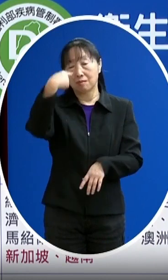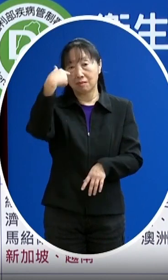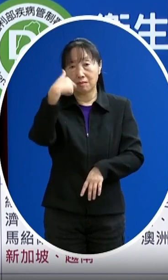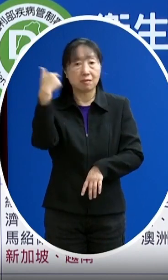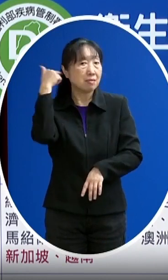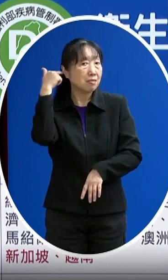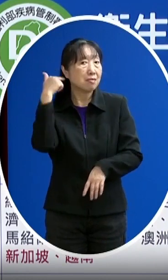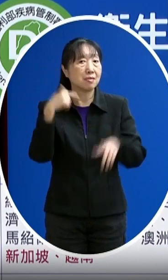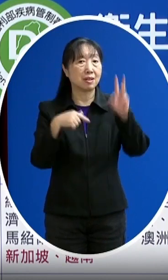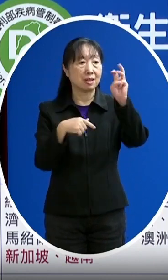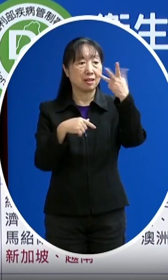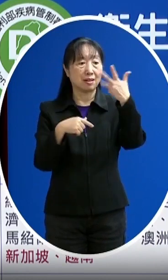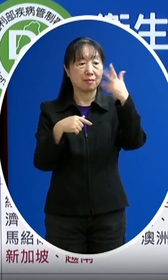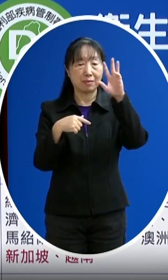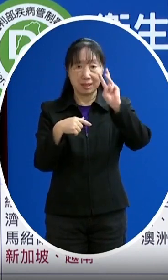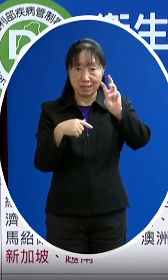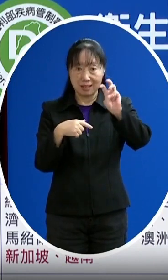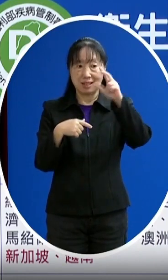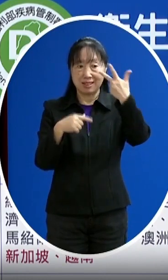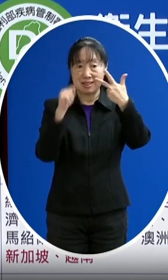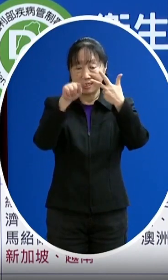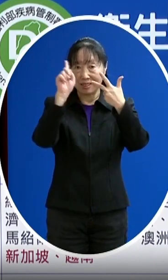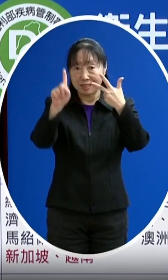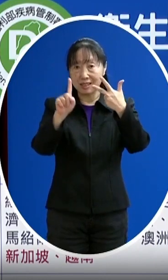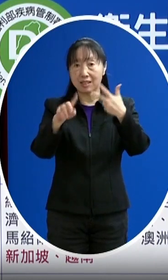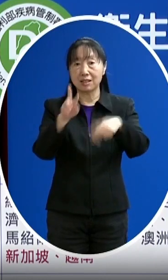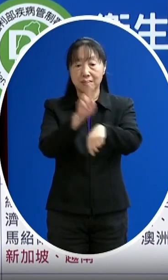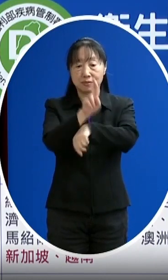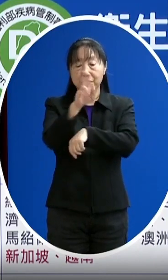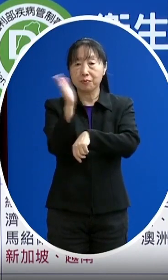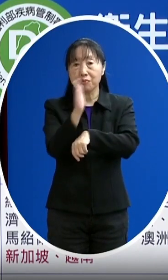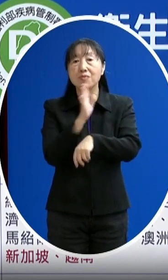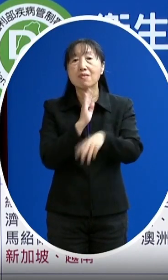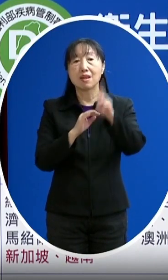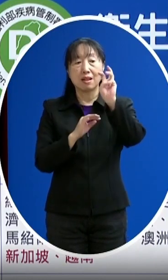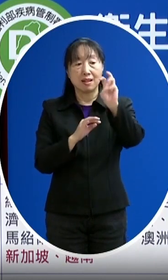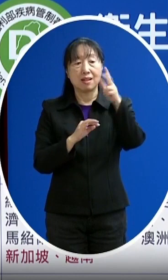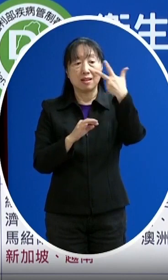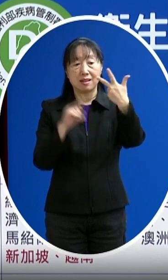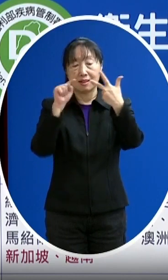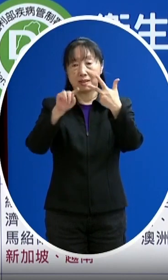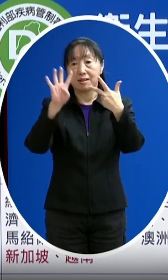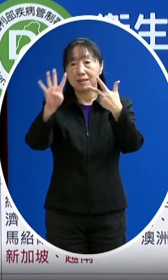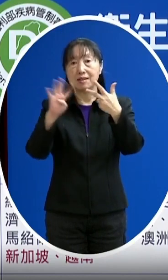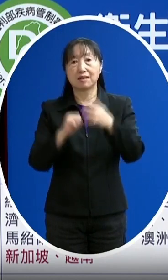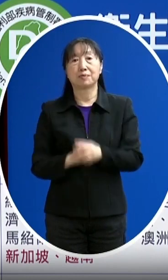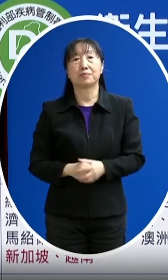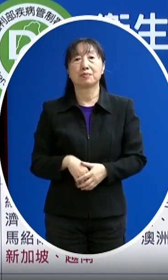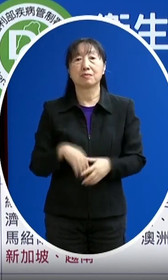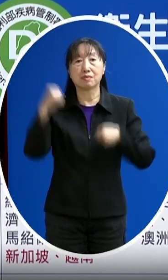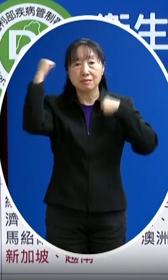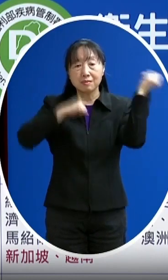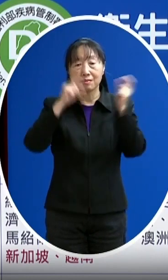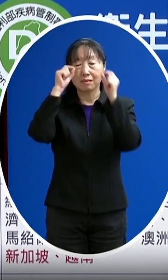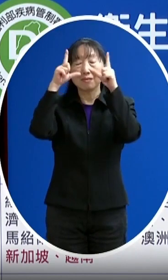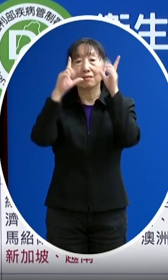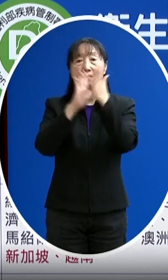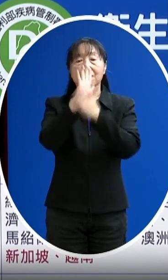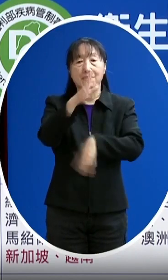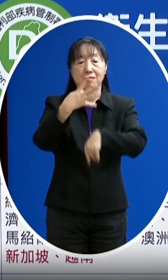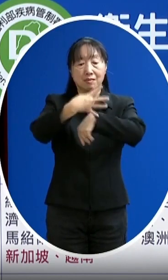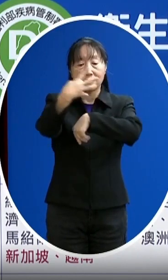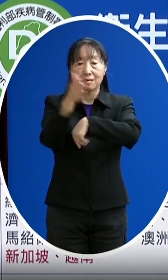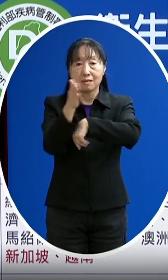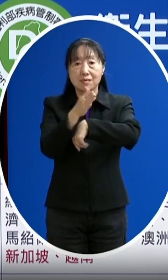来就12点的时候，12点出头吧，我再量一下，大概37.4度。那早上大概4点多，